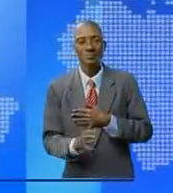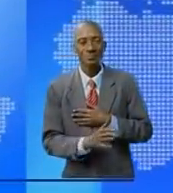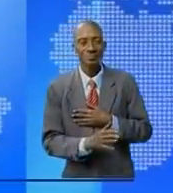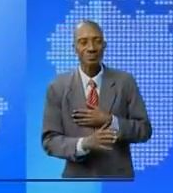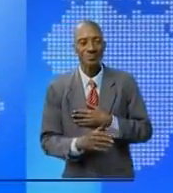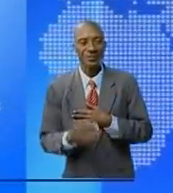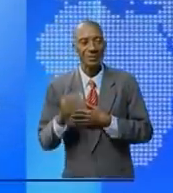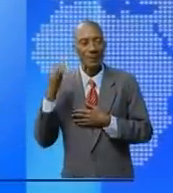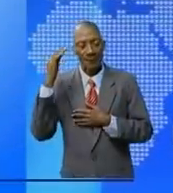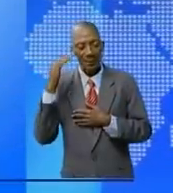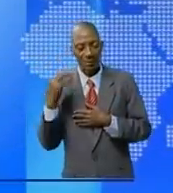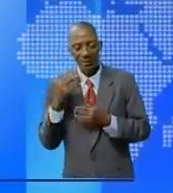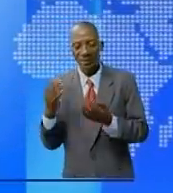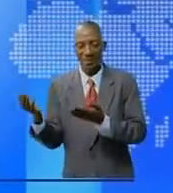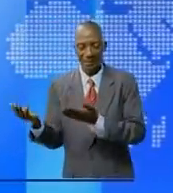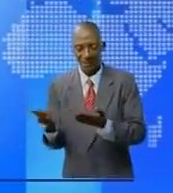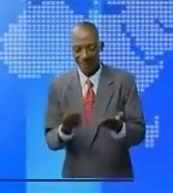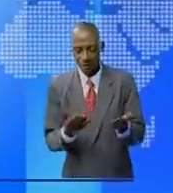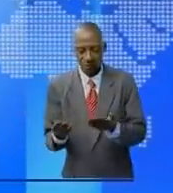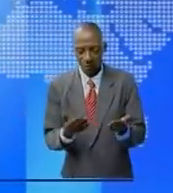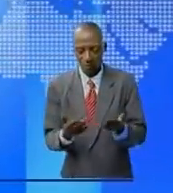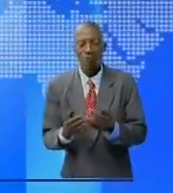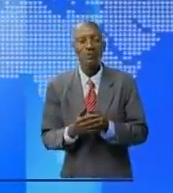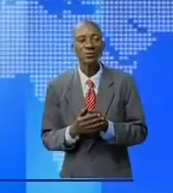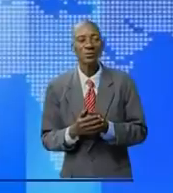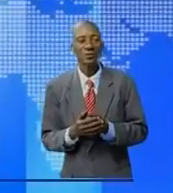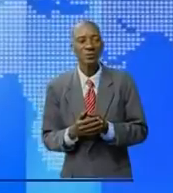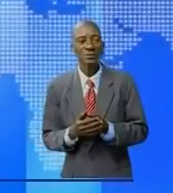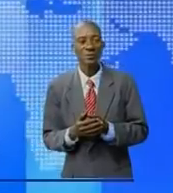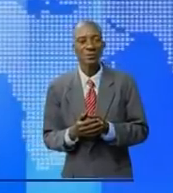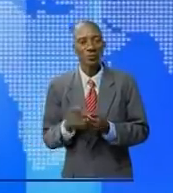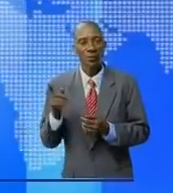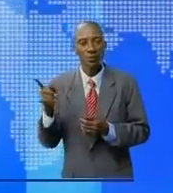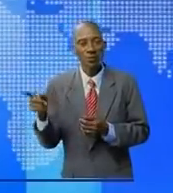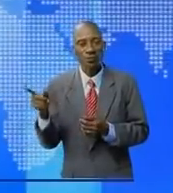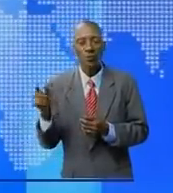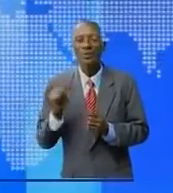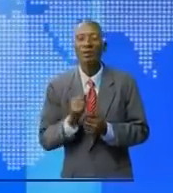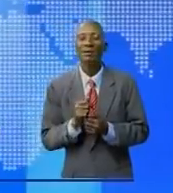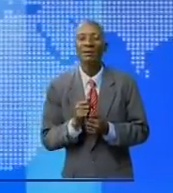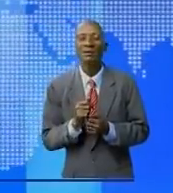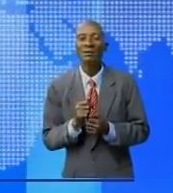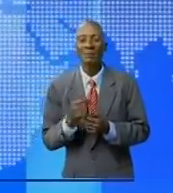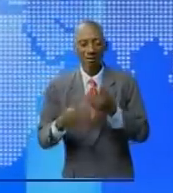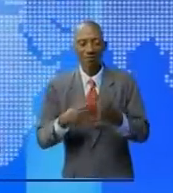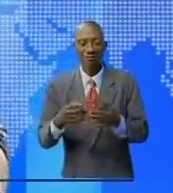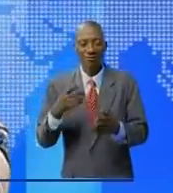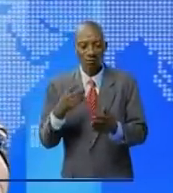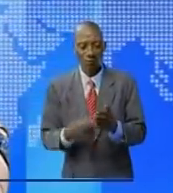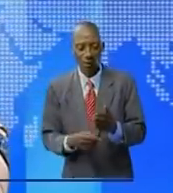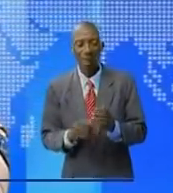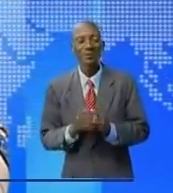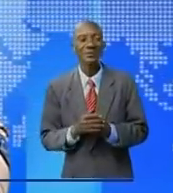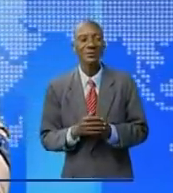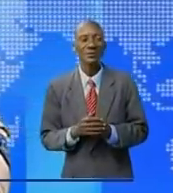De communication et de désenclavement, Chérubin Okende a sensibilisé les élèves du lycée Bossangani, du lycée Kabambaré